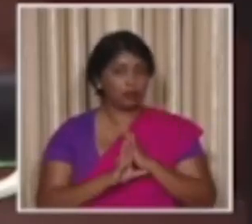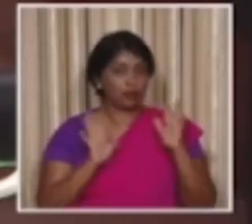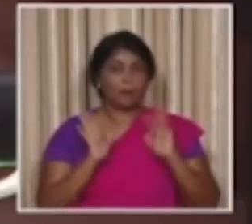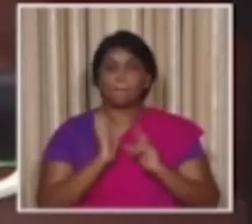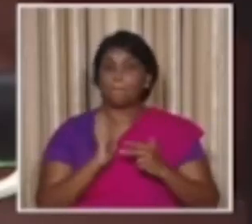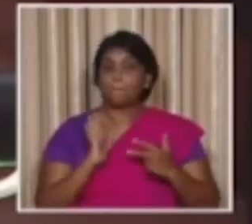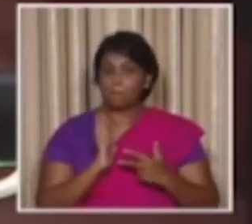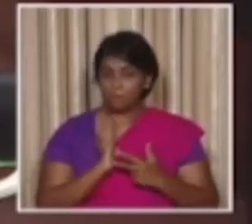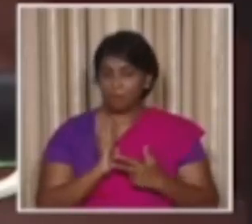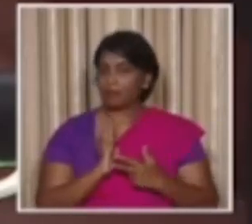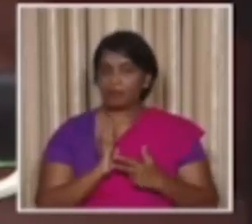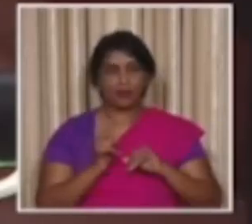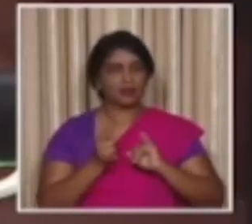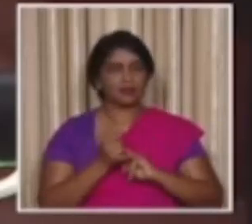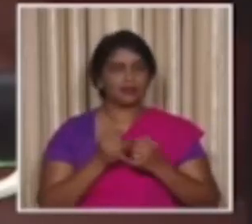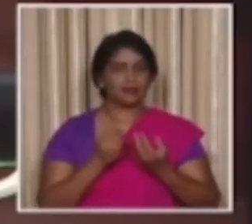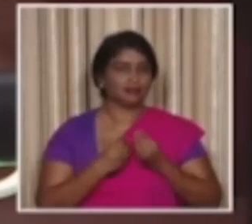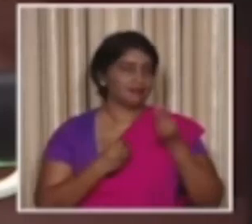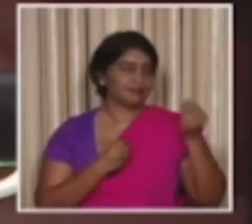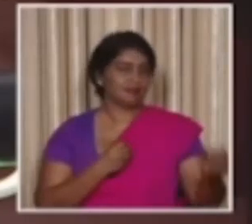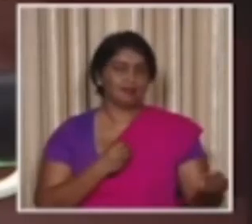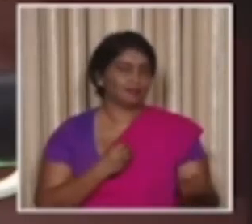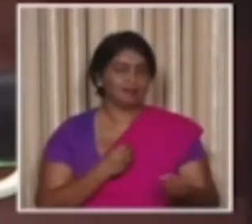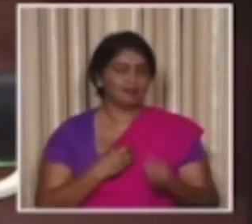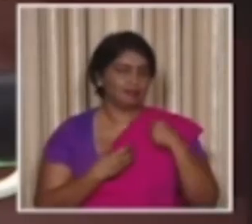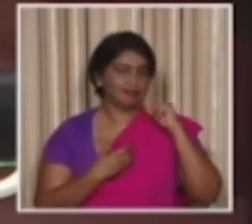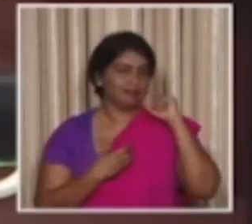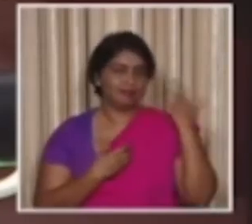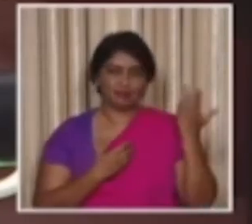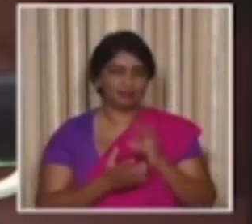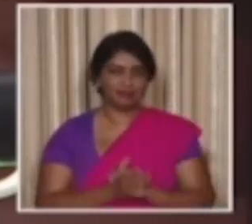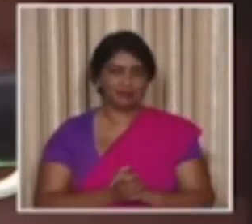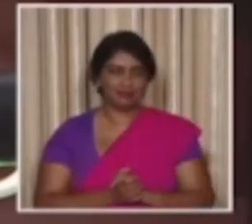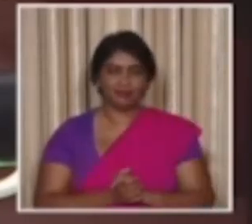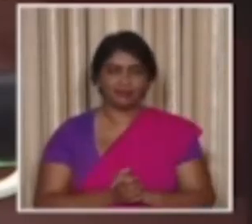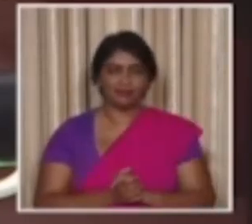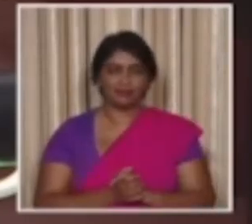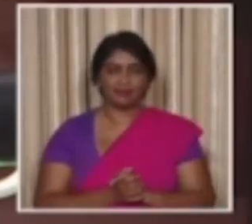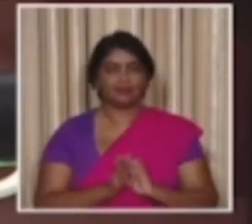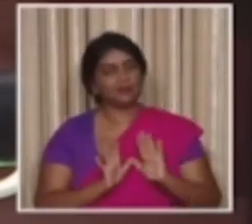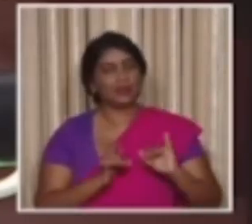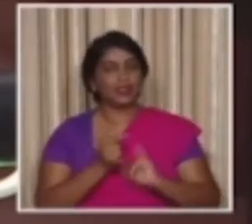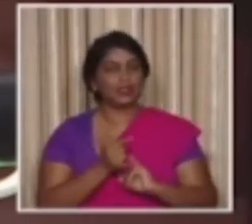ව්‍යාපෘතියක් මම හිතන්නේ සාගලකින් එළියට ඉඳ ලැබෙයි කියලා. මම හිතන්නේ නැහැ. ඉතින් කොහොමත්